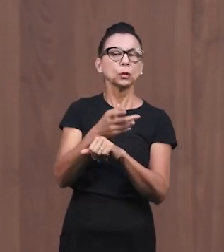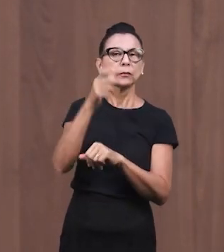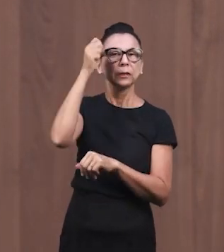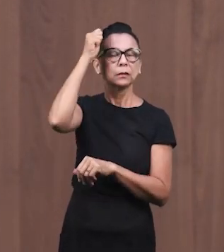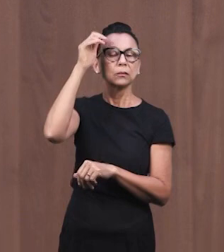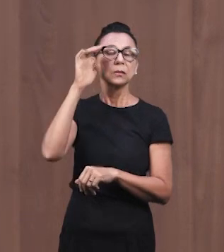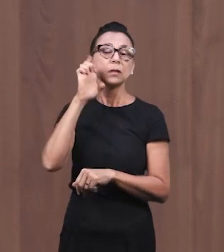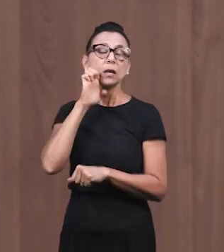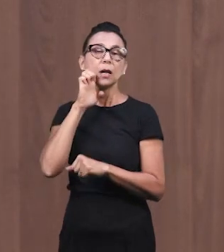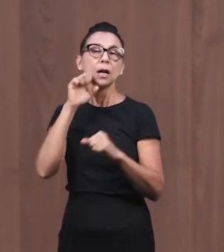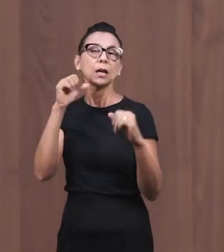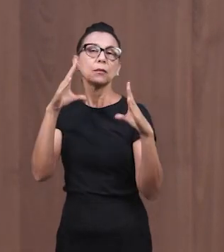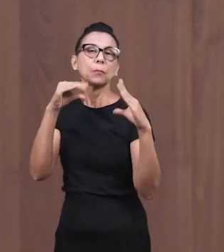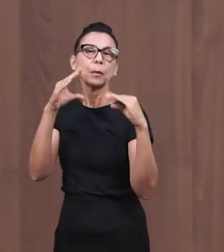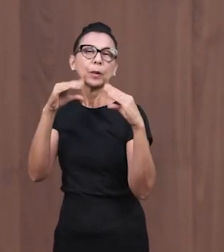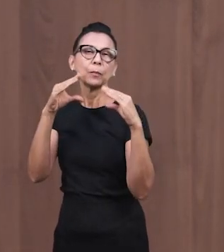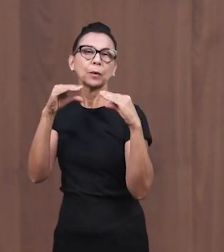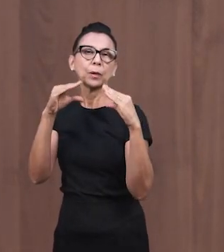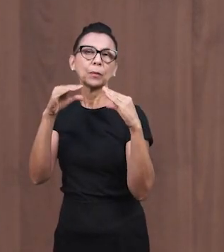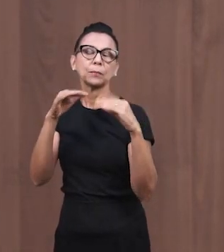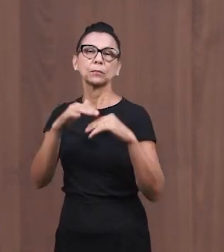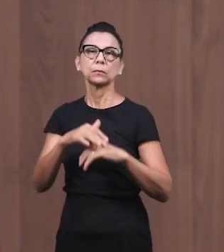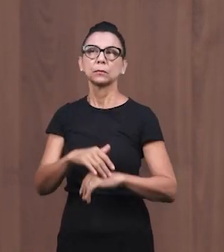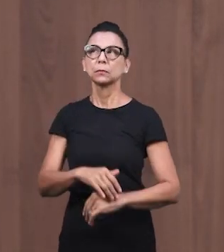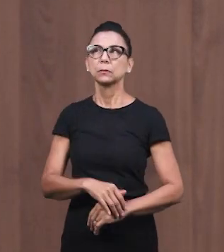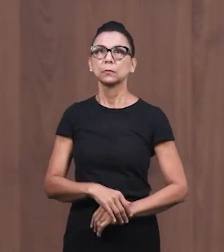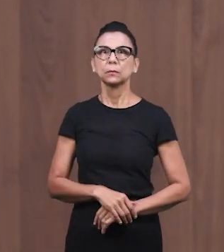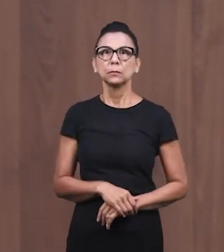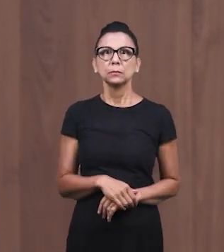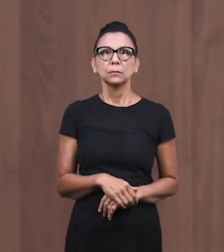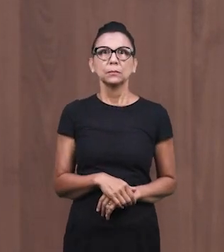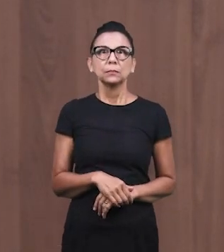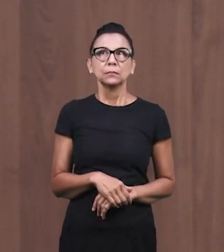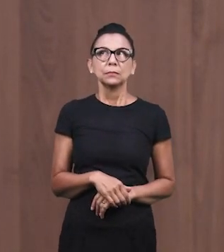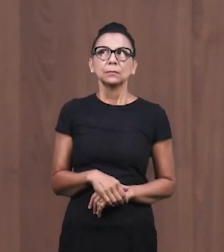ont entendu la voix du Seigneur,